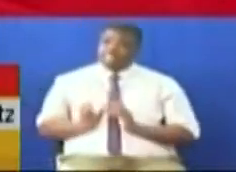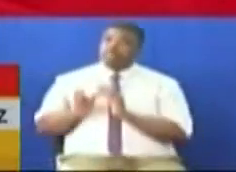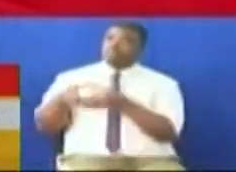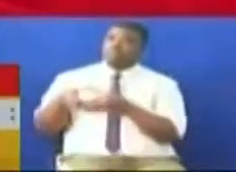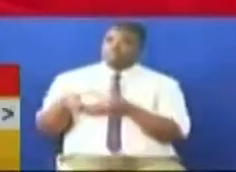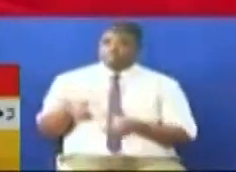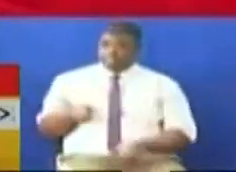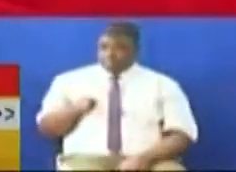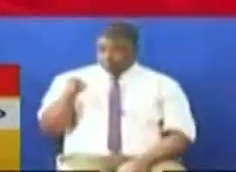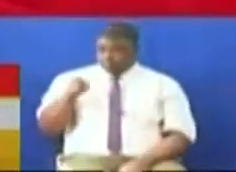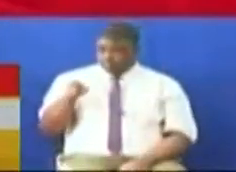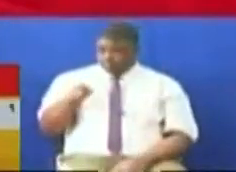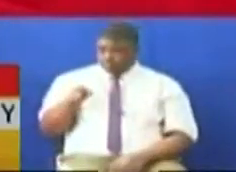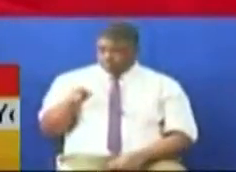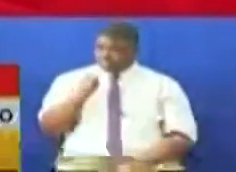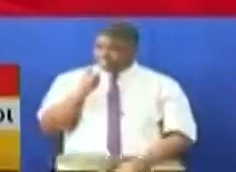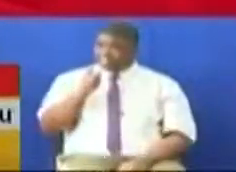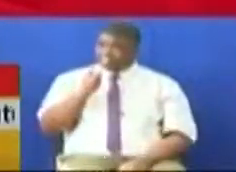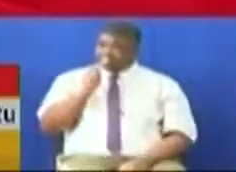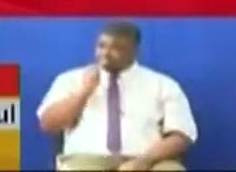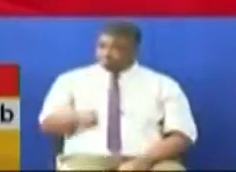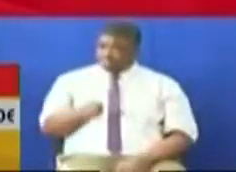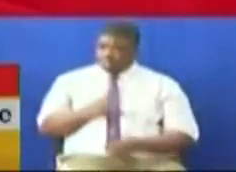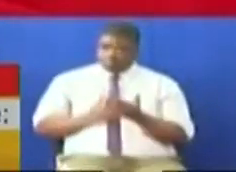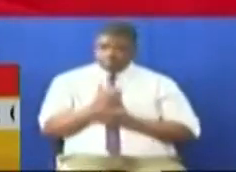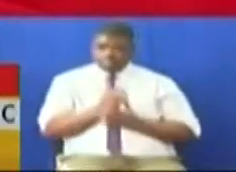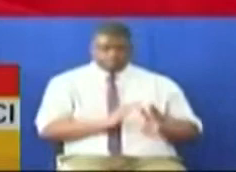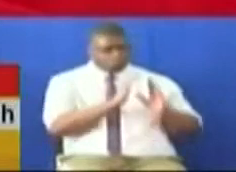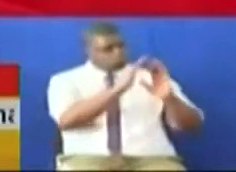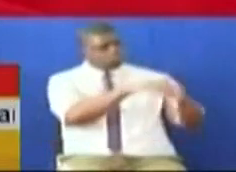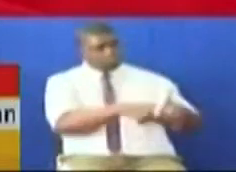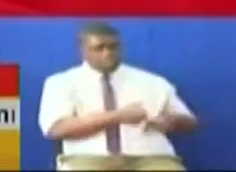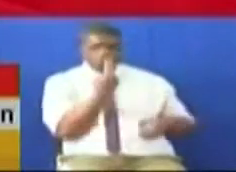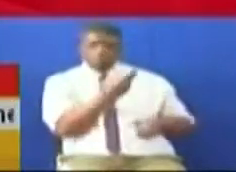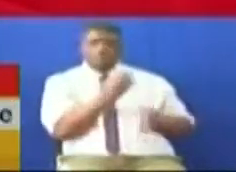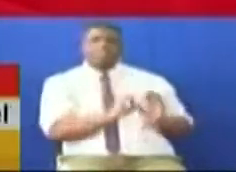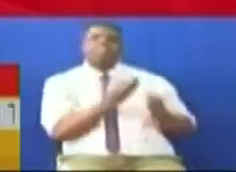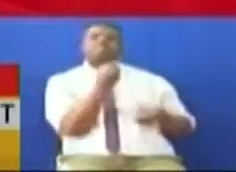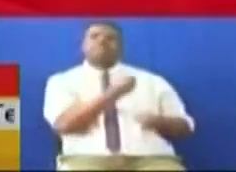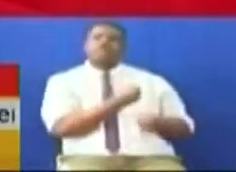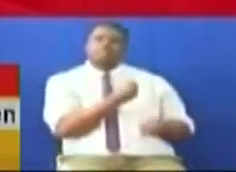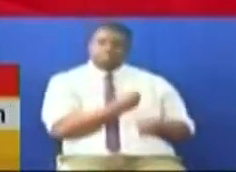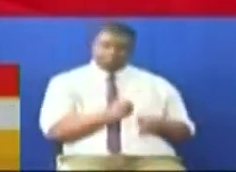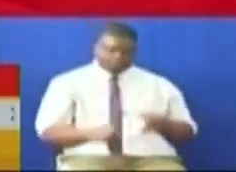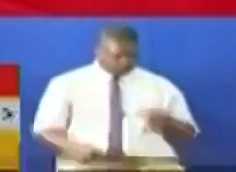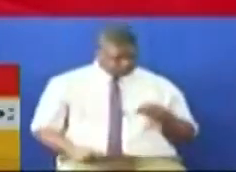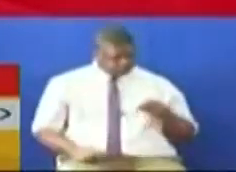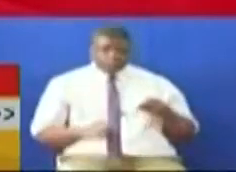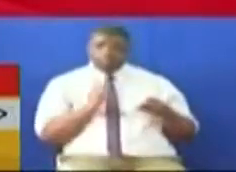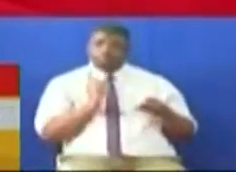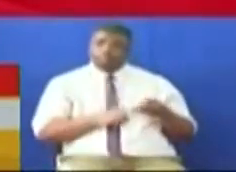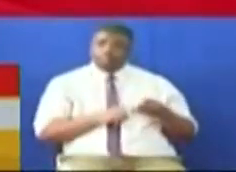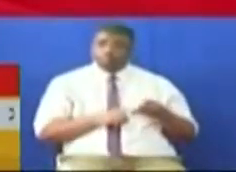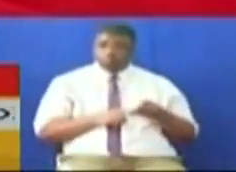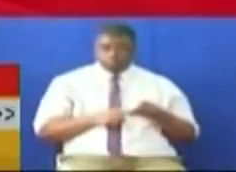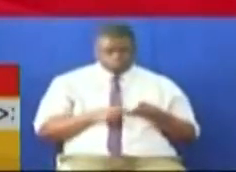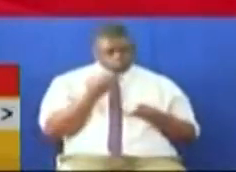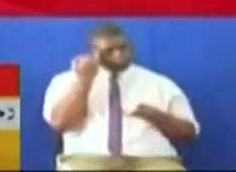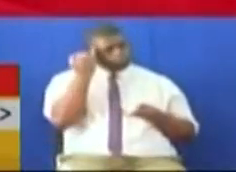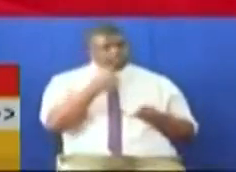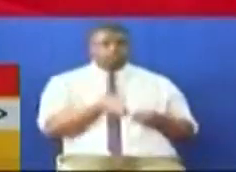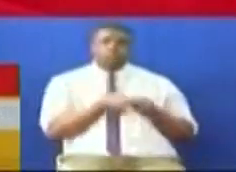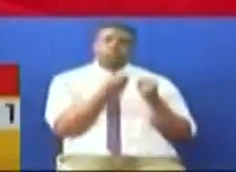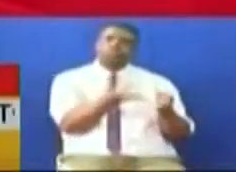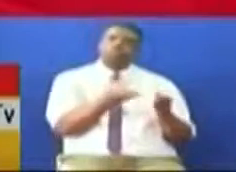wewe mheshimiwa kupitia bunge lako, basi lione namna ambavyo linaweza kulifanyia kazi. Eneo la tatu, Mheshimiwa Spika, ambalo niliona nitoe ushauri wa